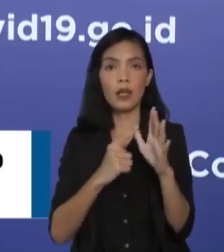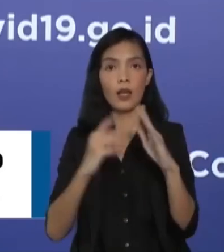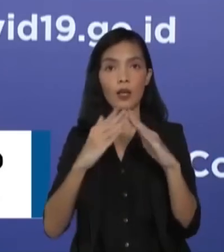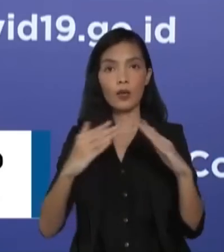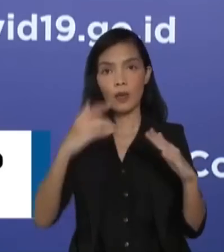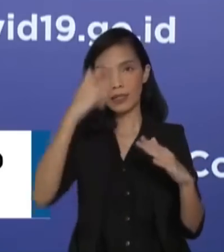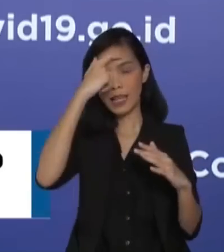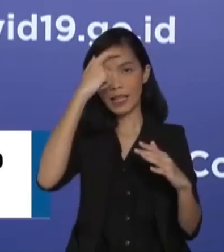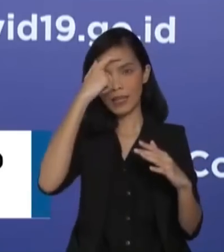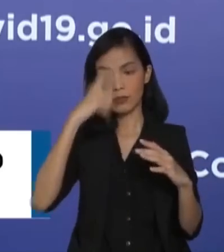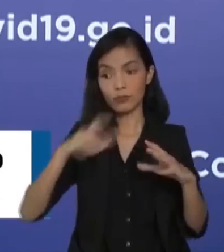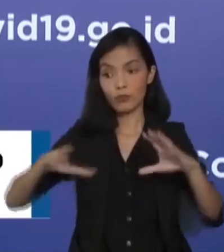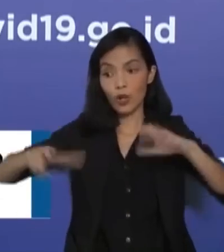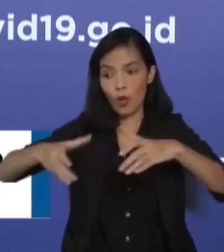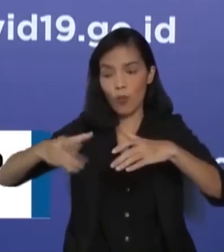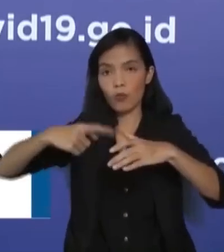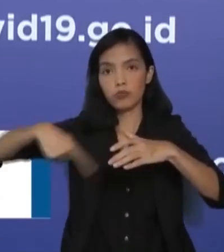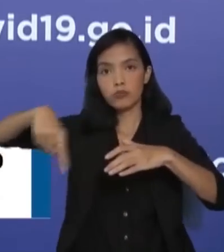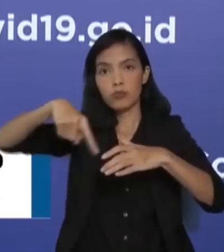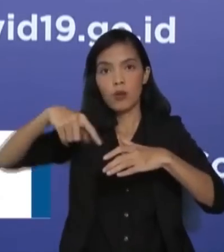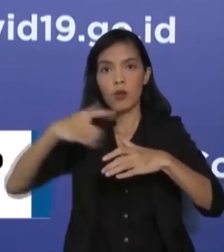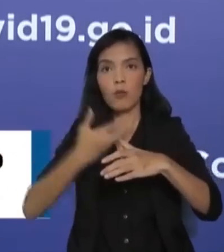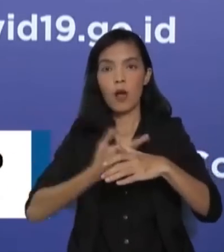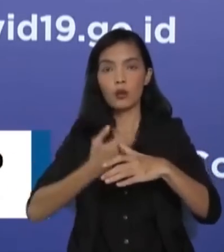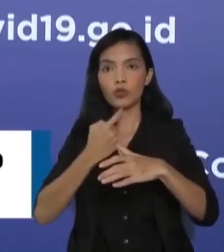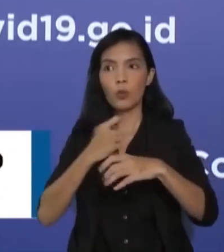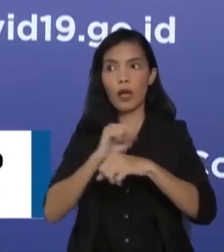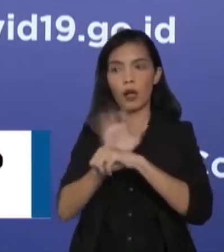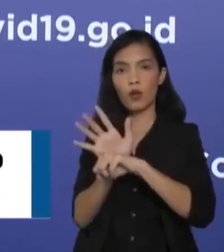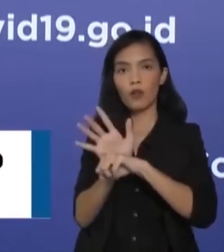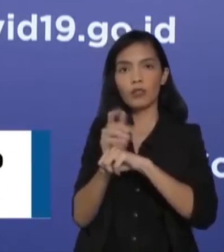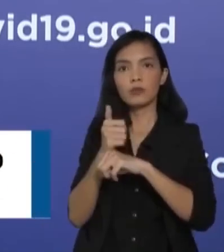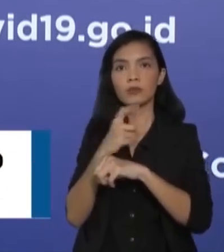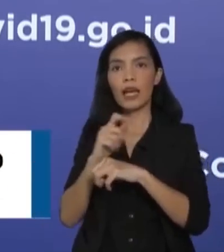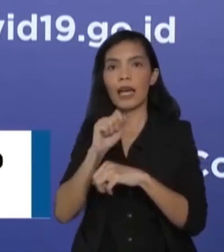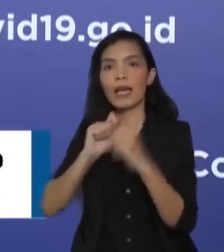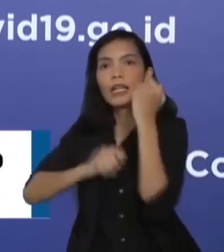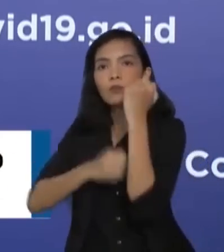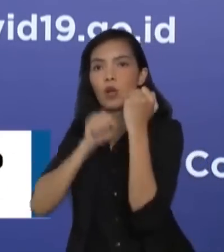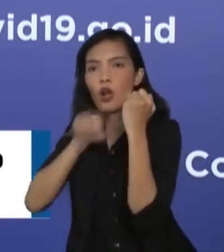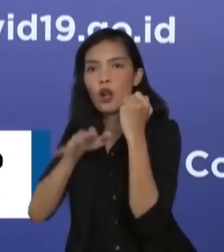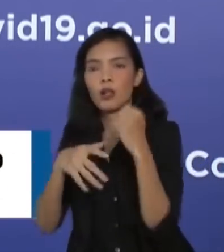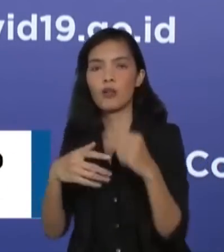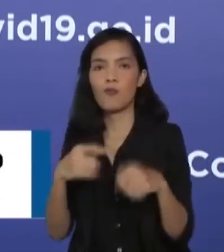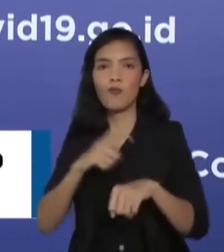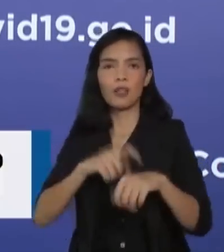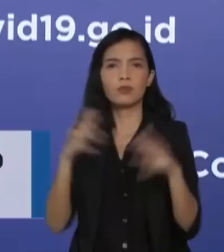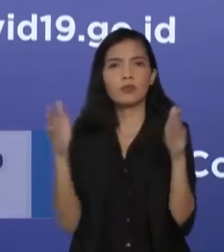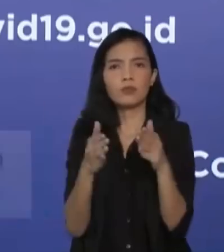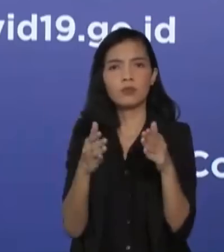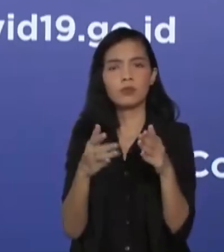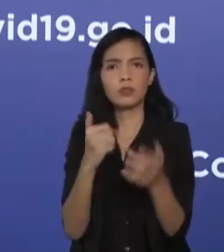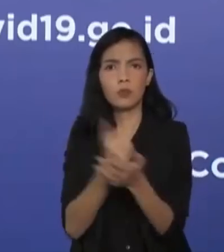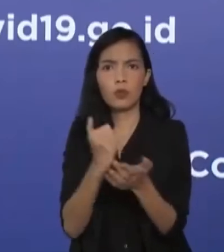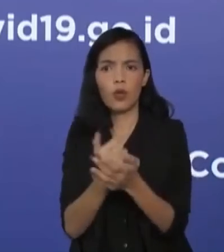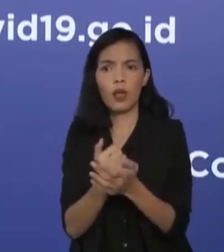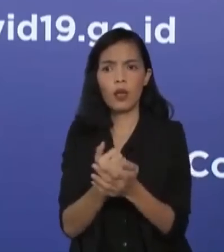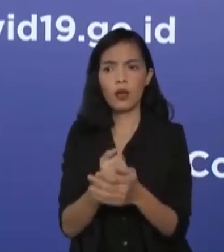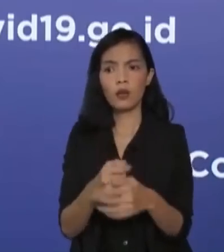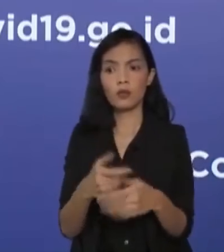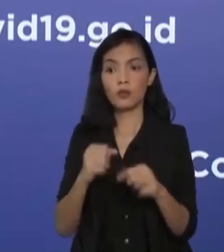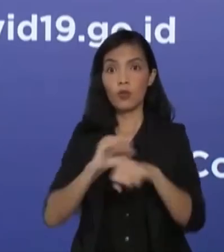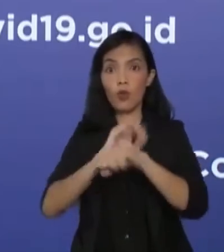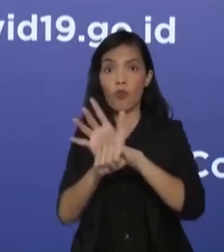Dari konsorsium tersebut kami mencoba merespons, tentunya dalam jangka pendek, apa saja yang menjadi kebutuhan mendesak